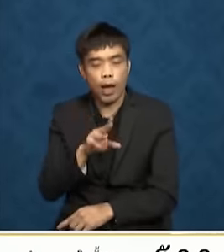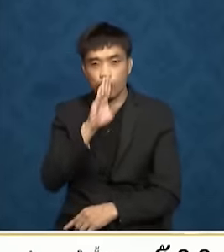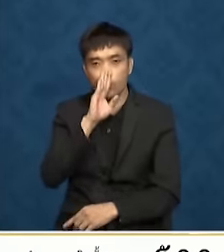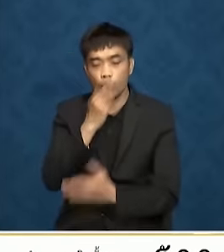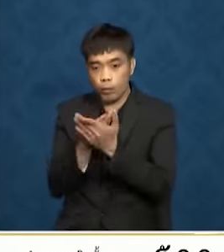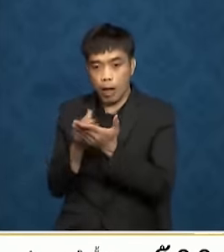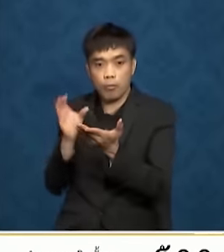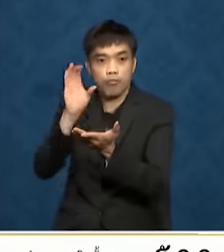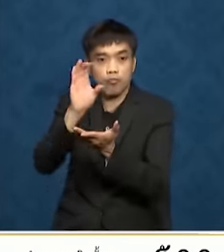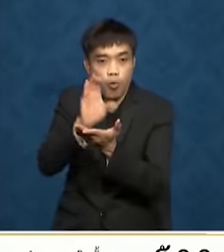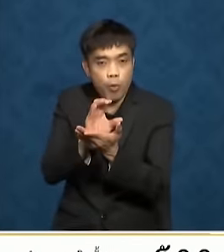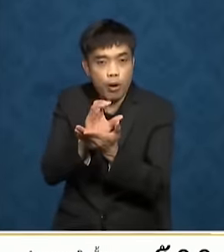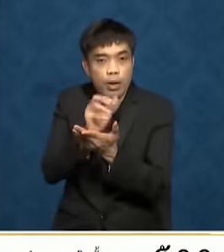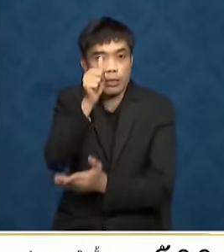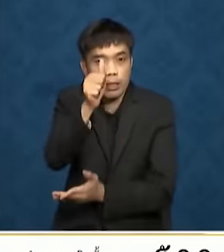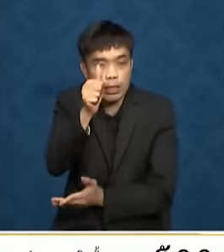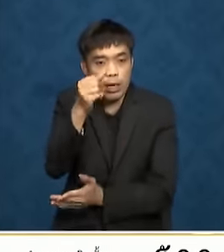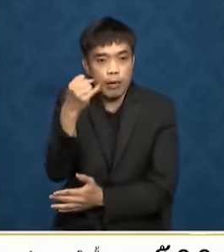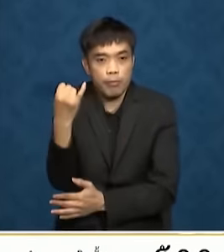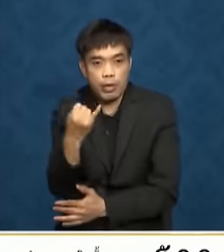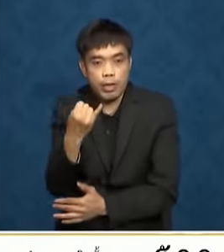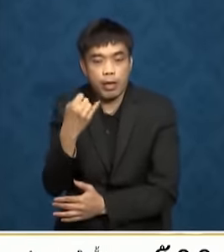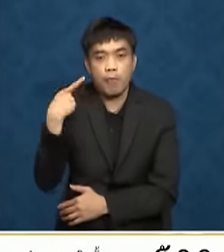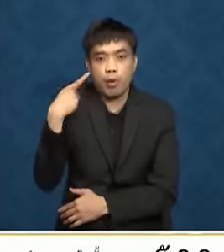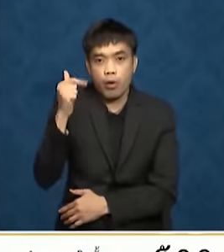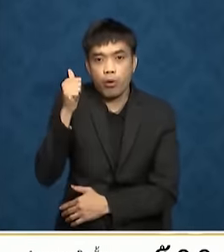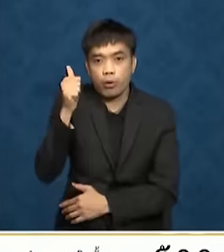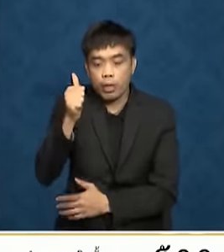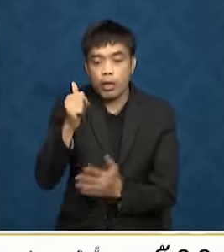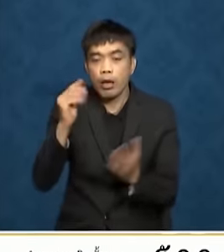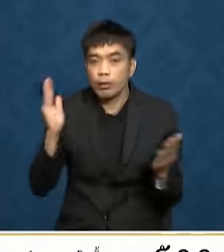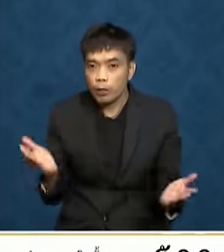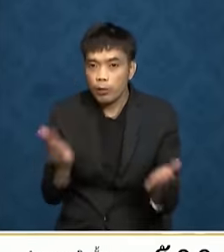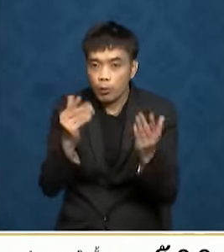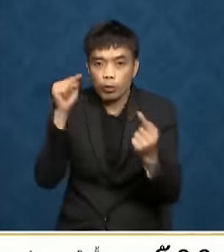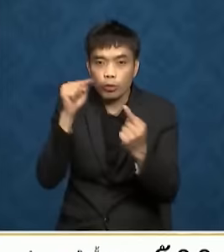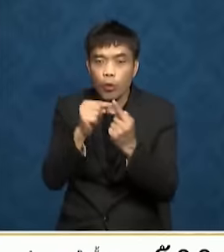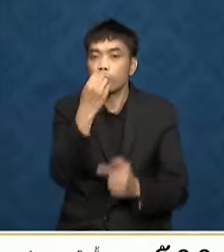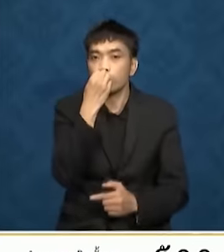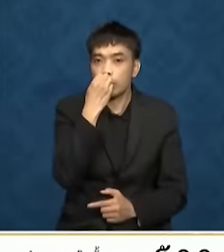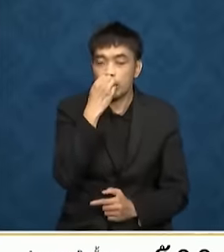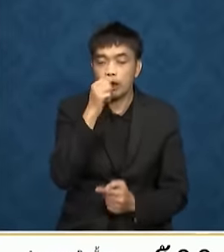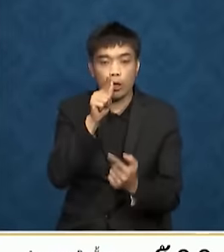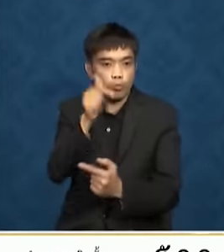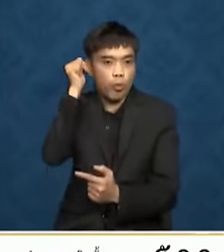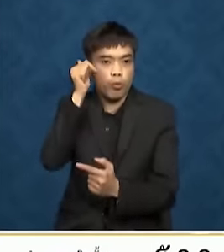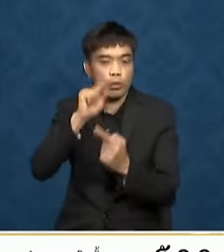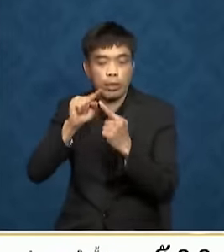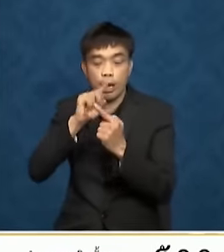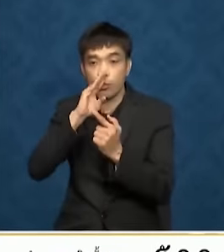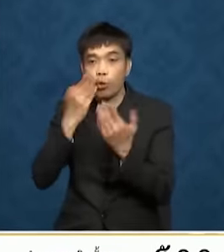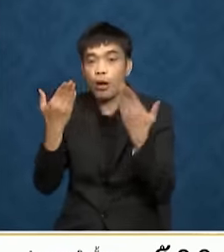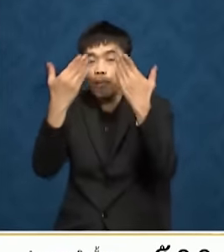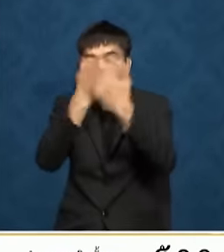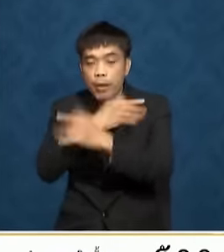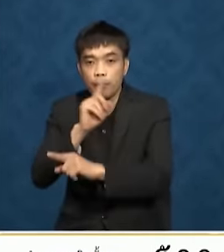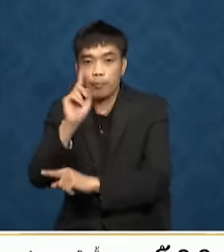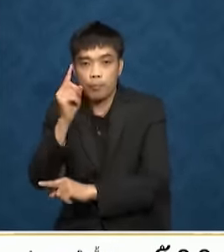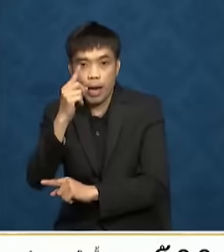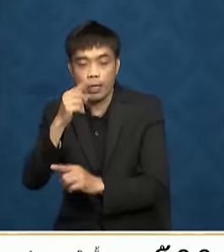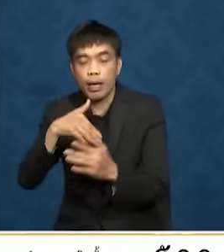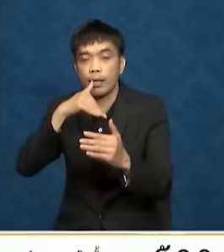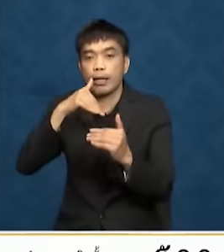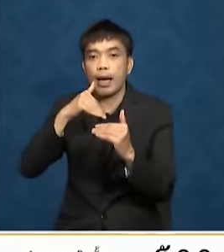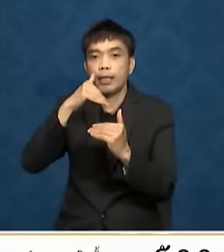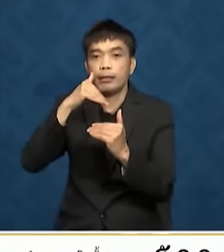คอบและมันดีกว่าการที่จะแค่กระตุ้นแค่การบริโภคอย่าอย่างเดียวหรือไม่ถ้าเอามากระตุ้นเกี่ยวกับเรื่องการ